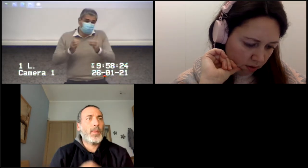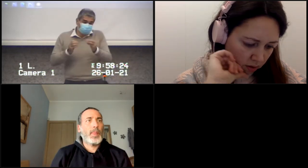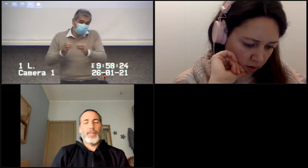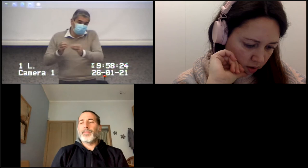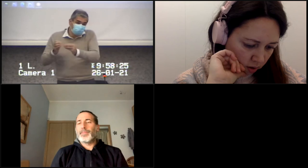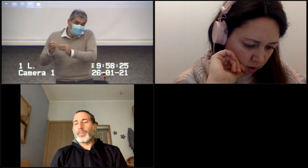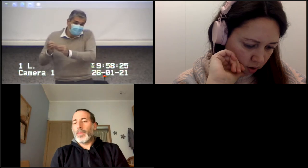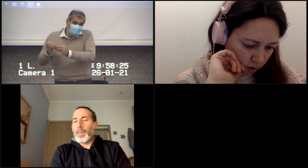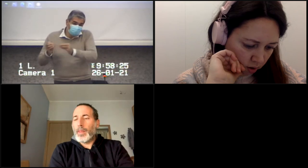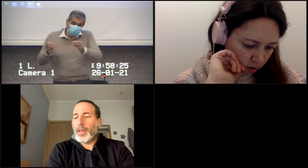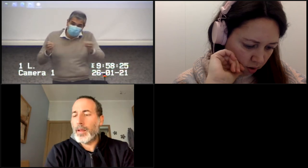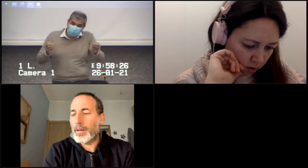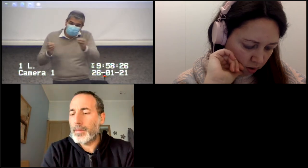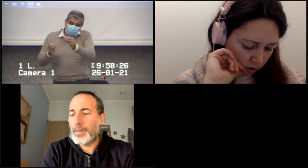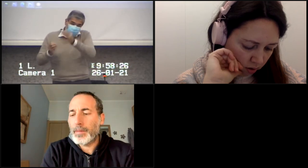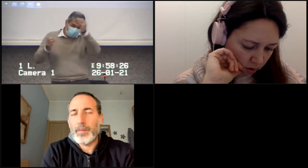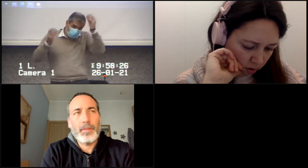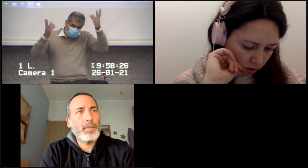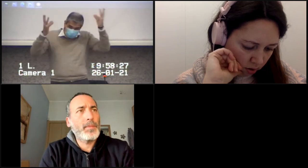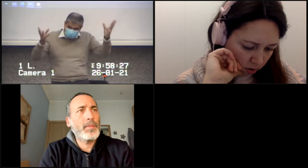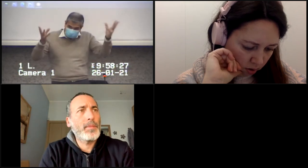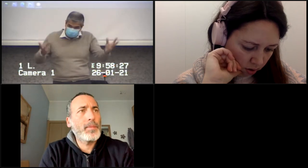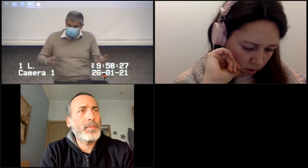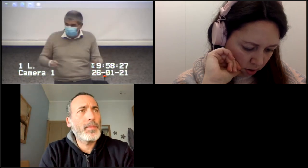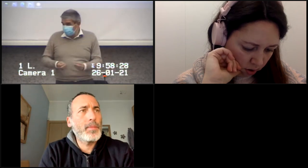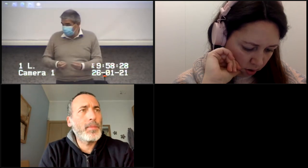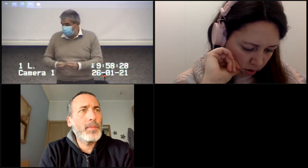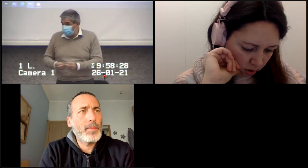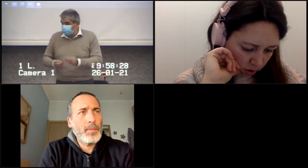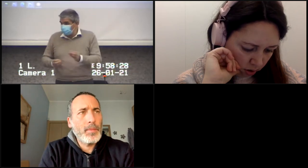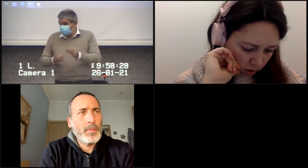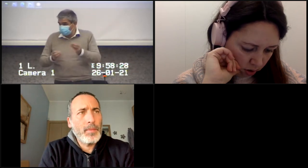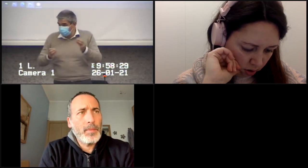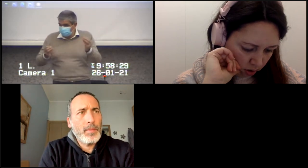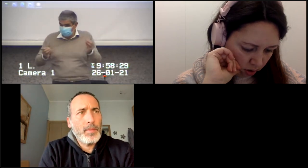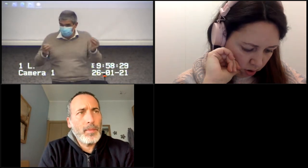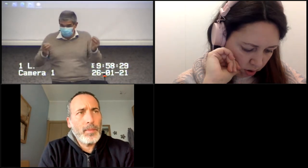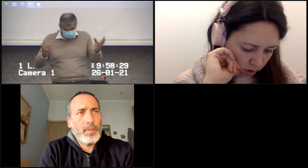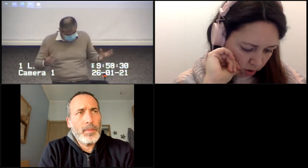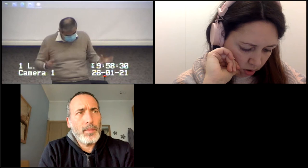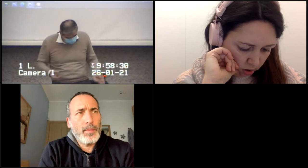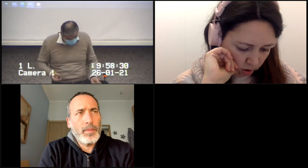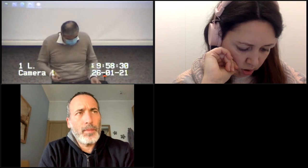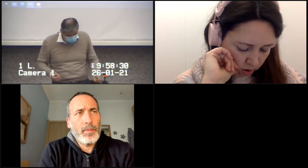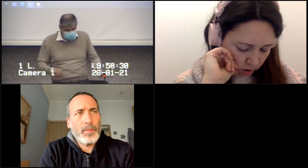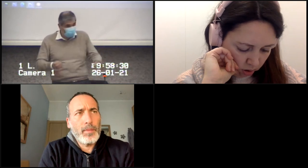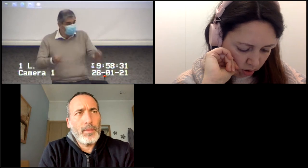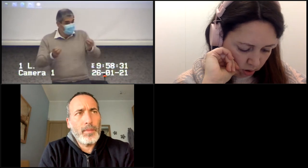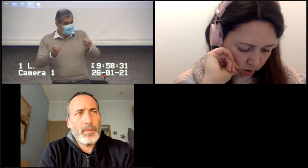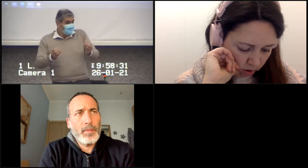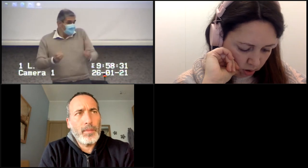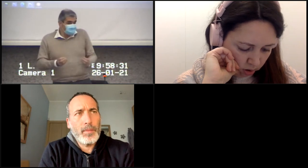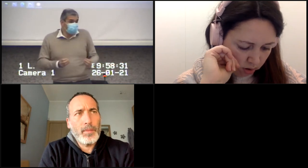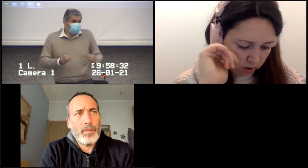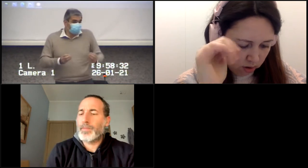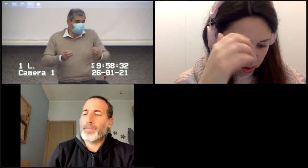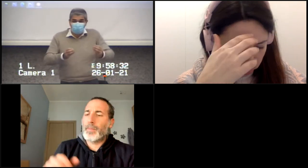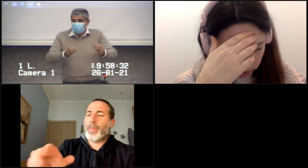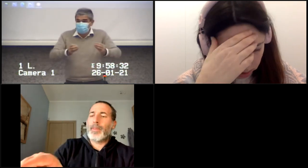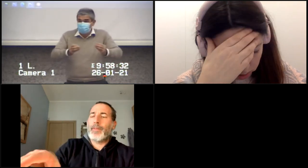all'interno di questo quindi il collegamento, se quello era la natura iniziale di questo collegamento, di questa servitù di passo,